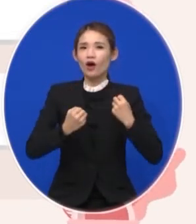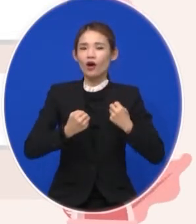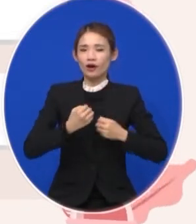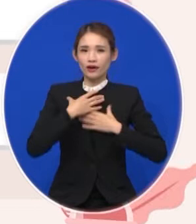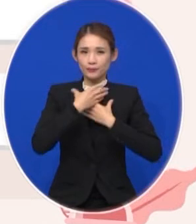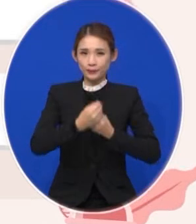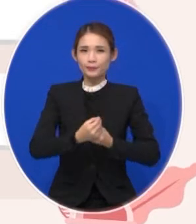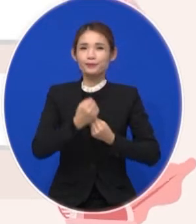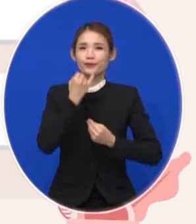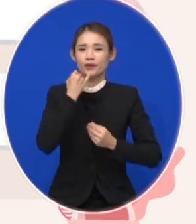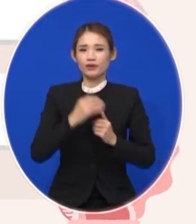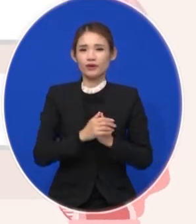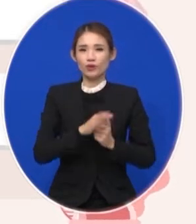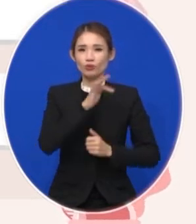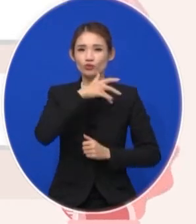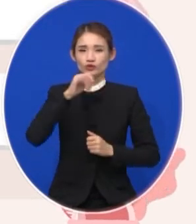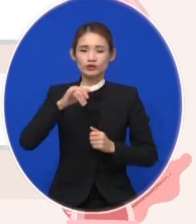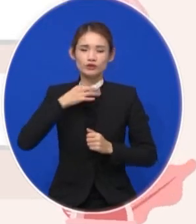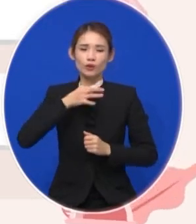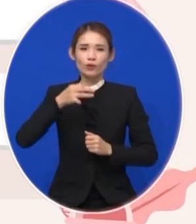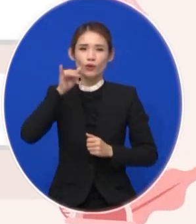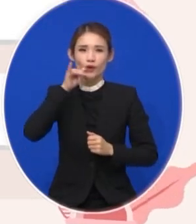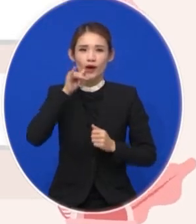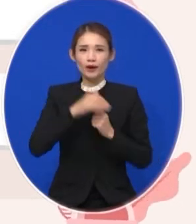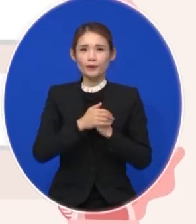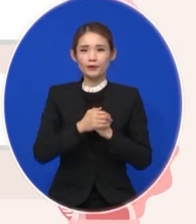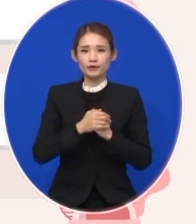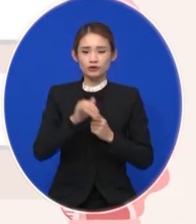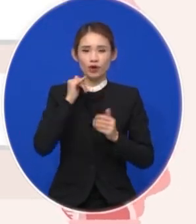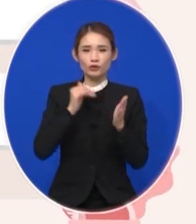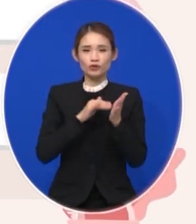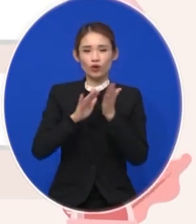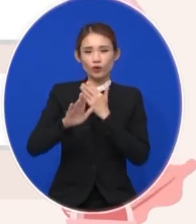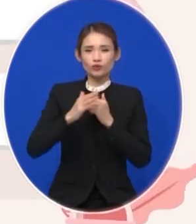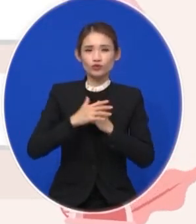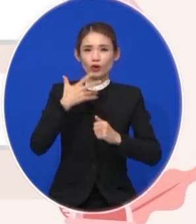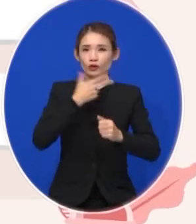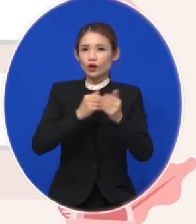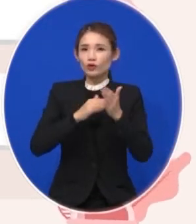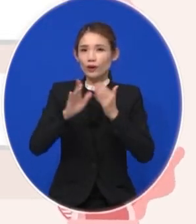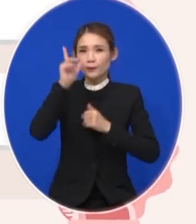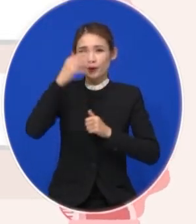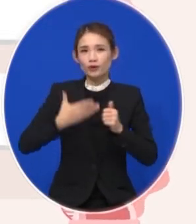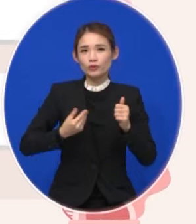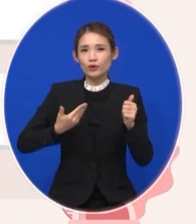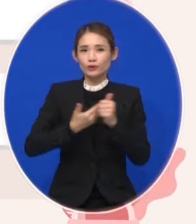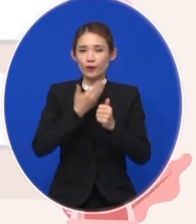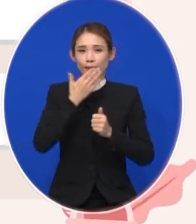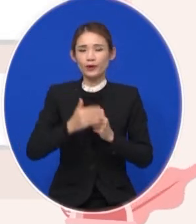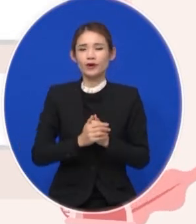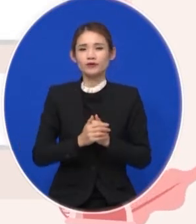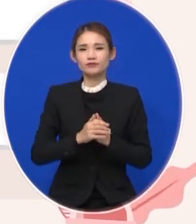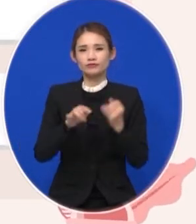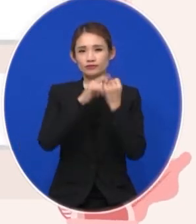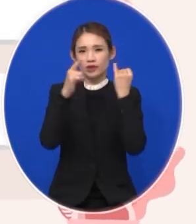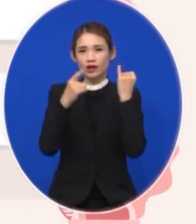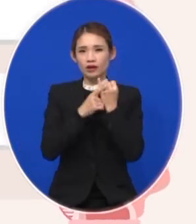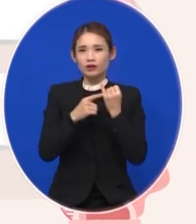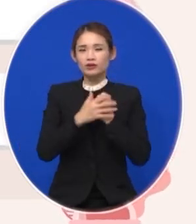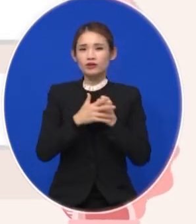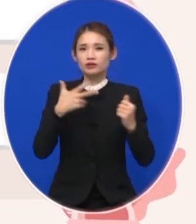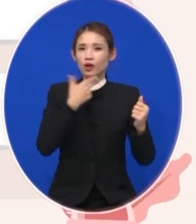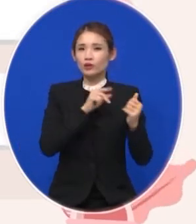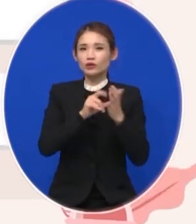안전합니다. 풍진과 독감 예방 접종은 접종 후 바로 수유가 가능합니다. 산모의 예방 접종